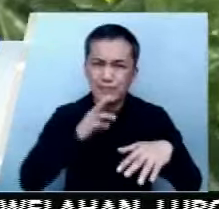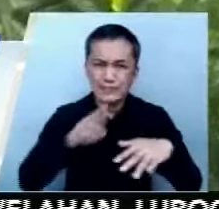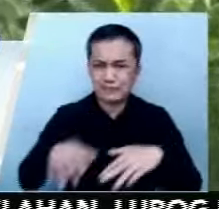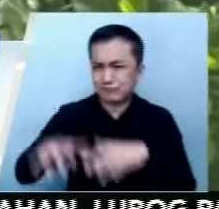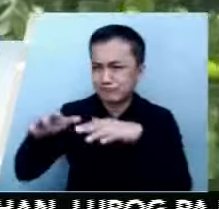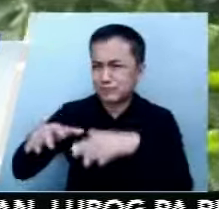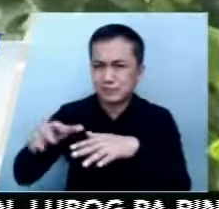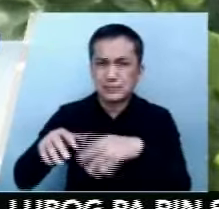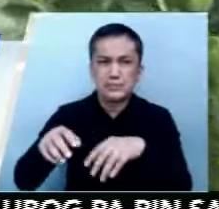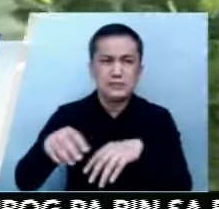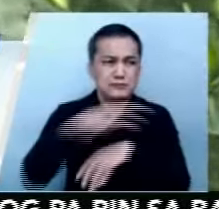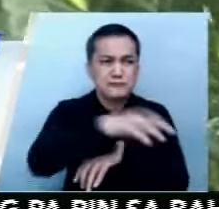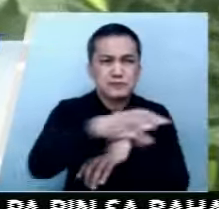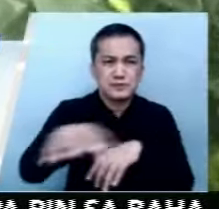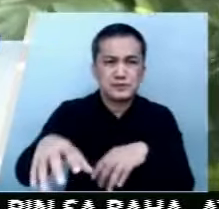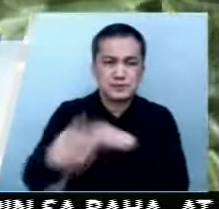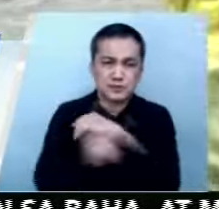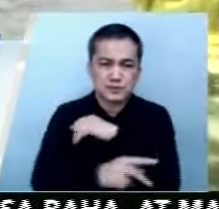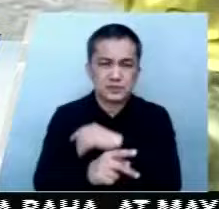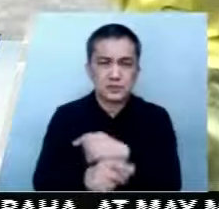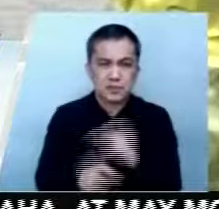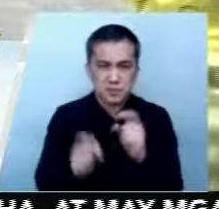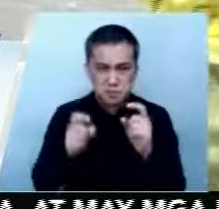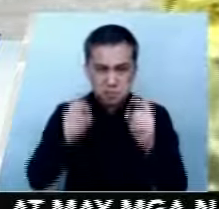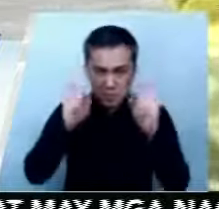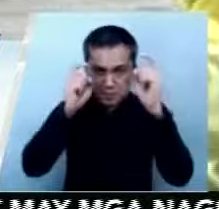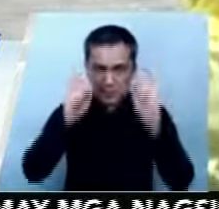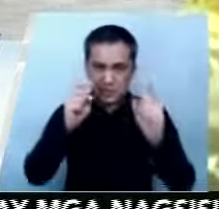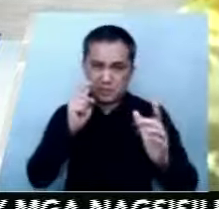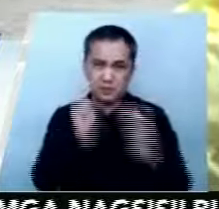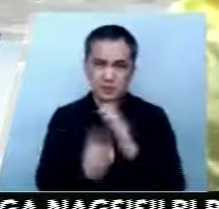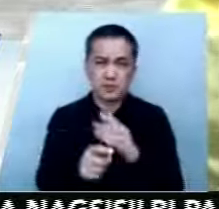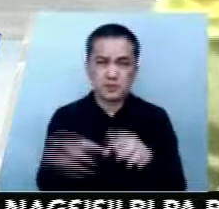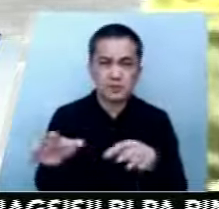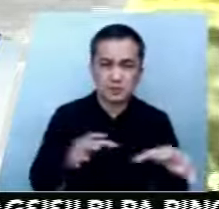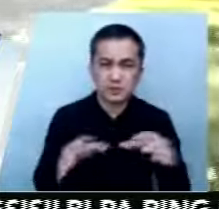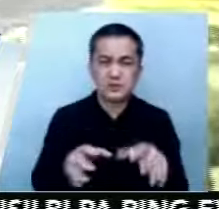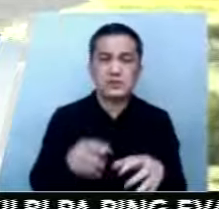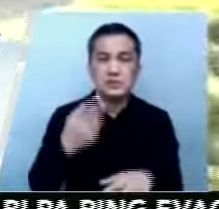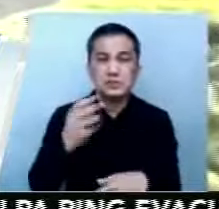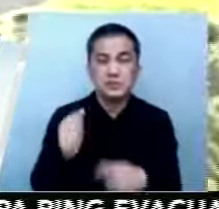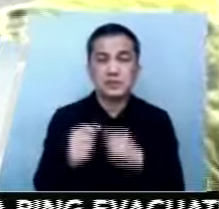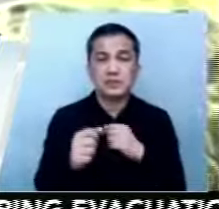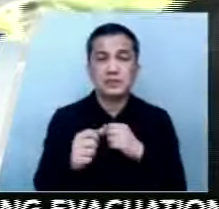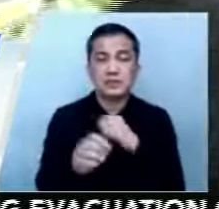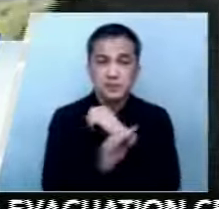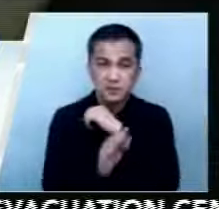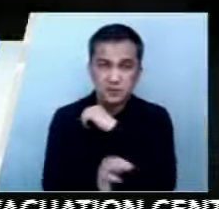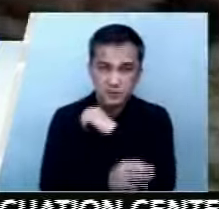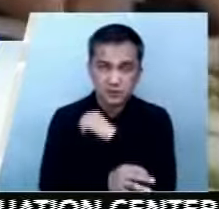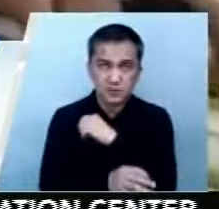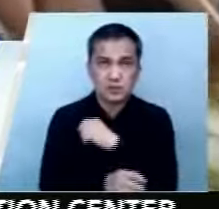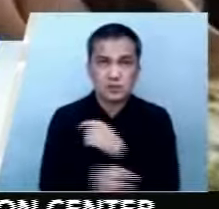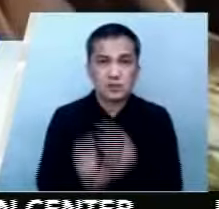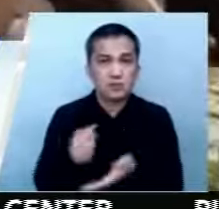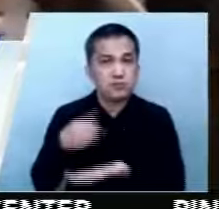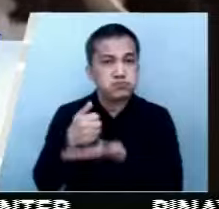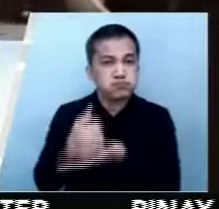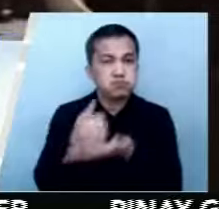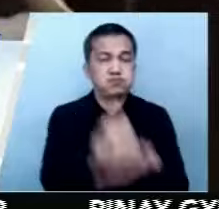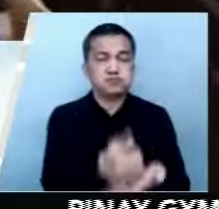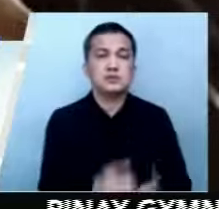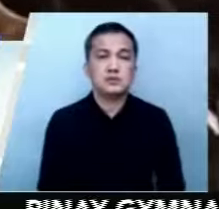Probinsya, mabilis sa kumilos ang inyong GMA Kapuso Foundation upang maghatid ng tulong.